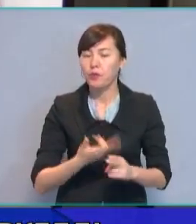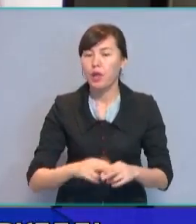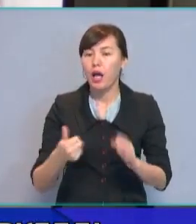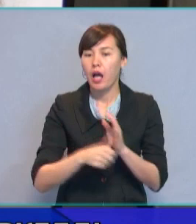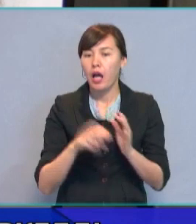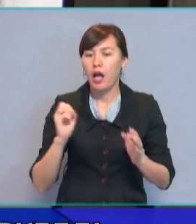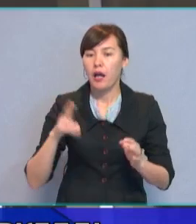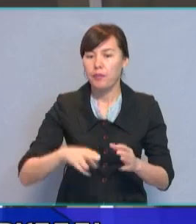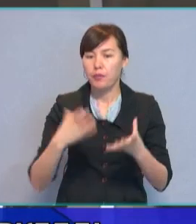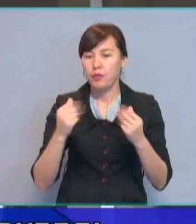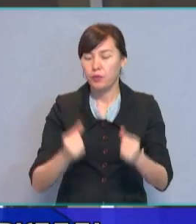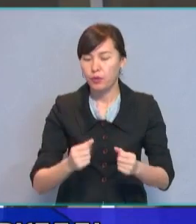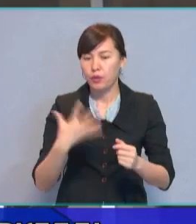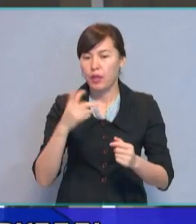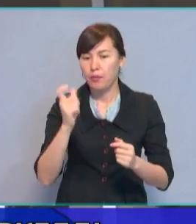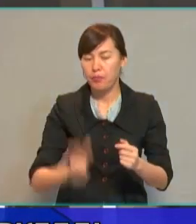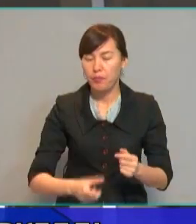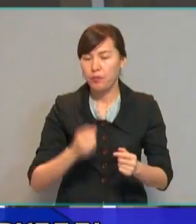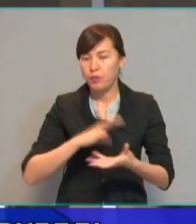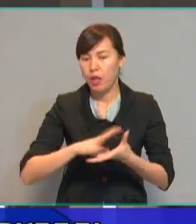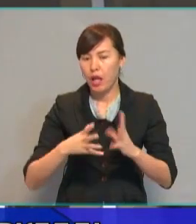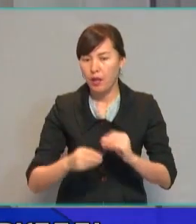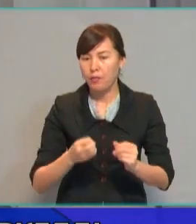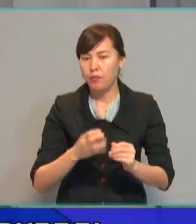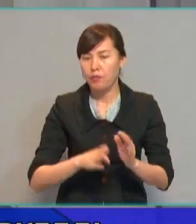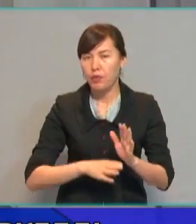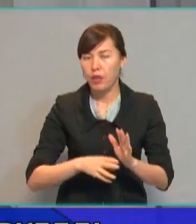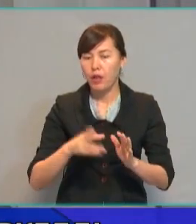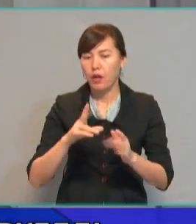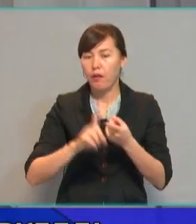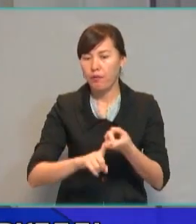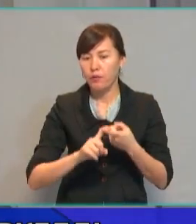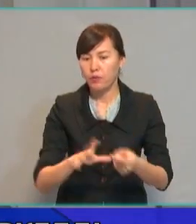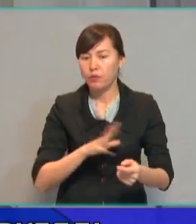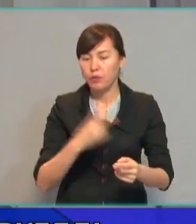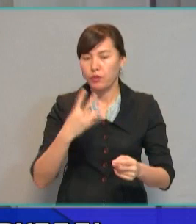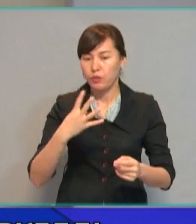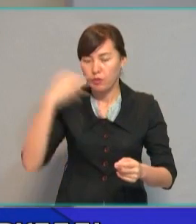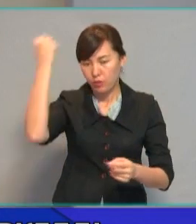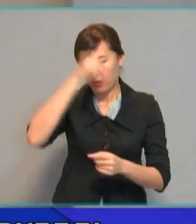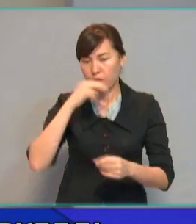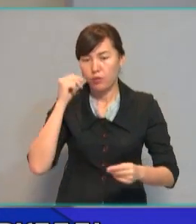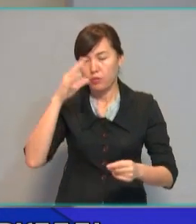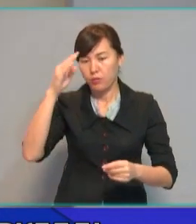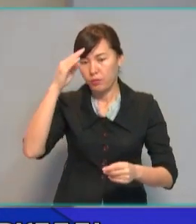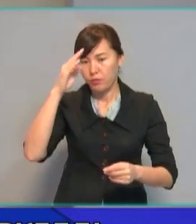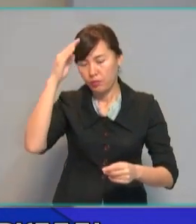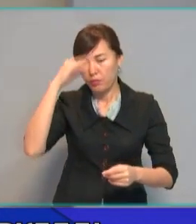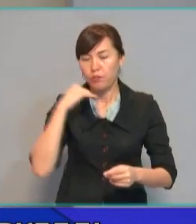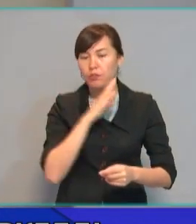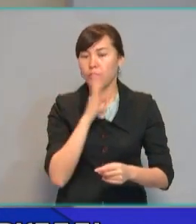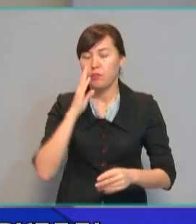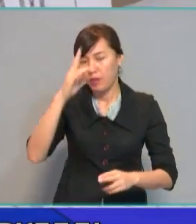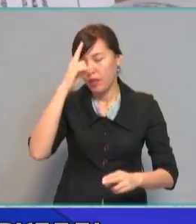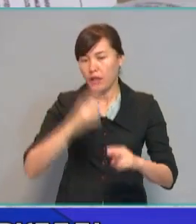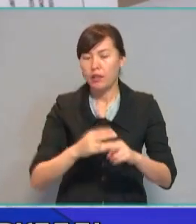6 сәуір күні 5 адамның сынамасы оң нәтиже берген. Вирус жұқтырғандар қатарында 24 жасар азаматтың әкесі, анасы,